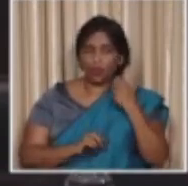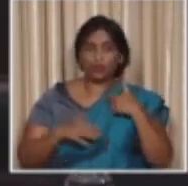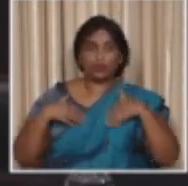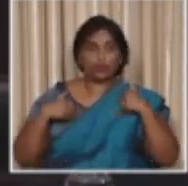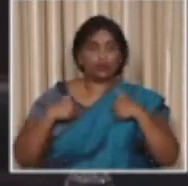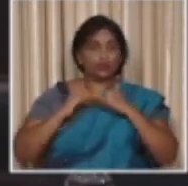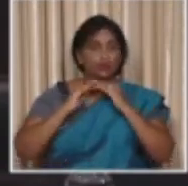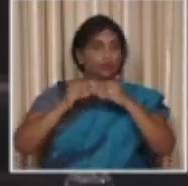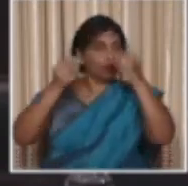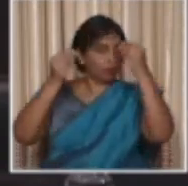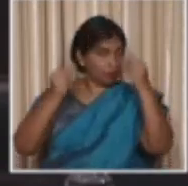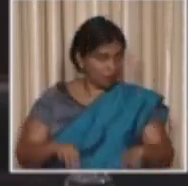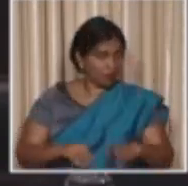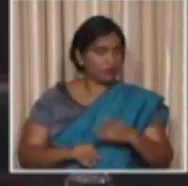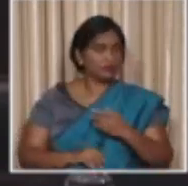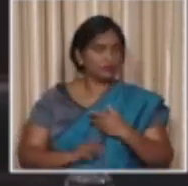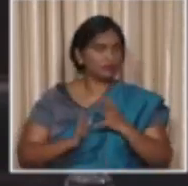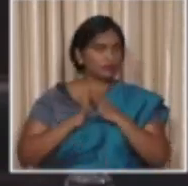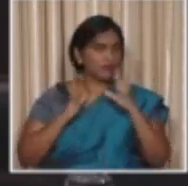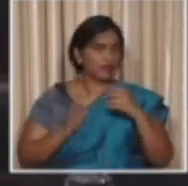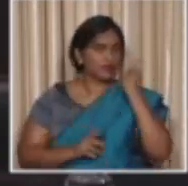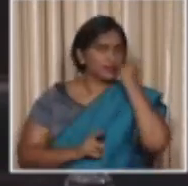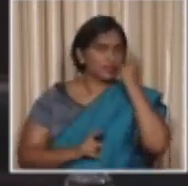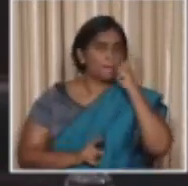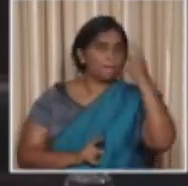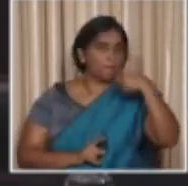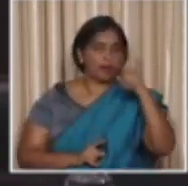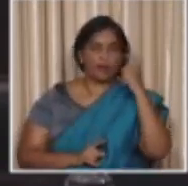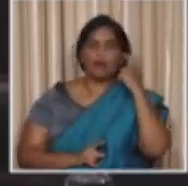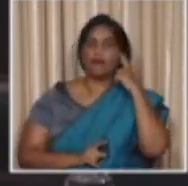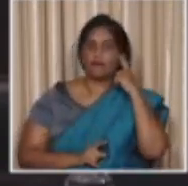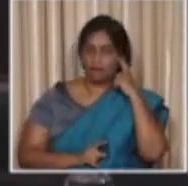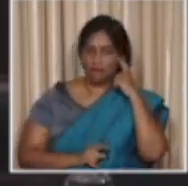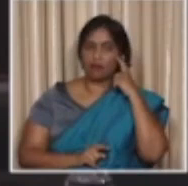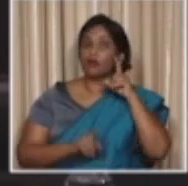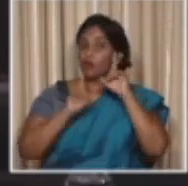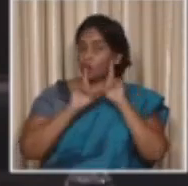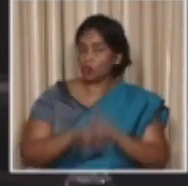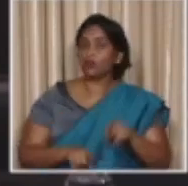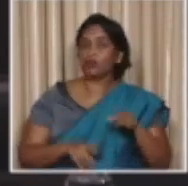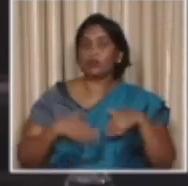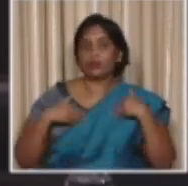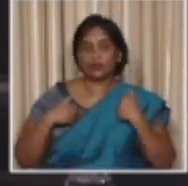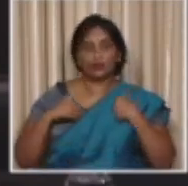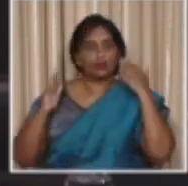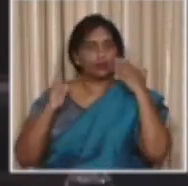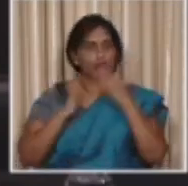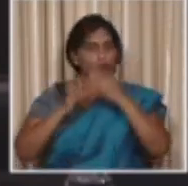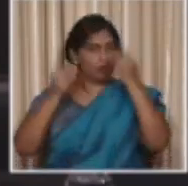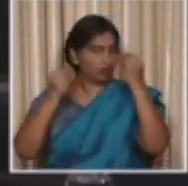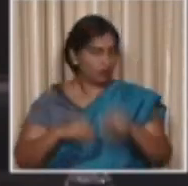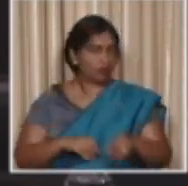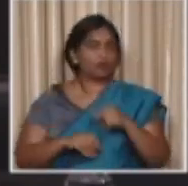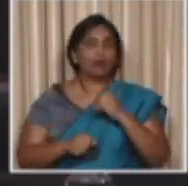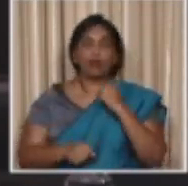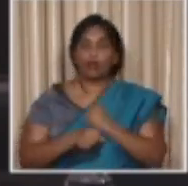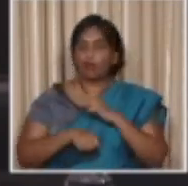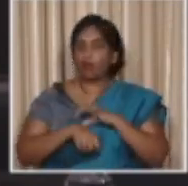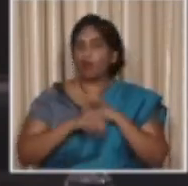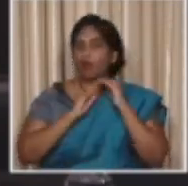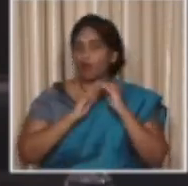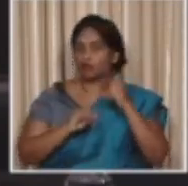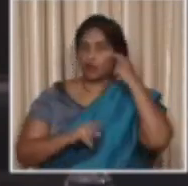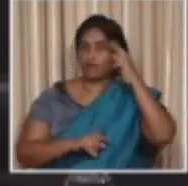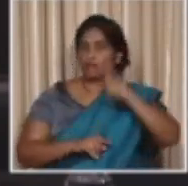පද්ධතිය කඩාවැටෙනවාද කියන සැකේ බරපතල සැකේ රටේ ජනතාවට ඇවිල්ලා තියෙනවා. ඉතින් මෙහෙම සෞඛ්‍ය පද්ධතිය කඩාවැටුනම ආණ්ඩුව ඉස්පිරිතාල